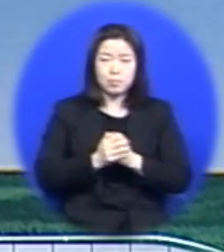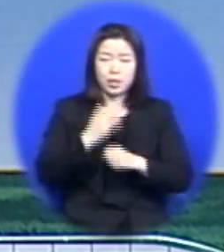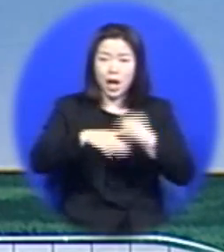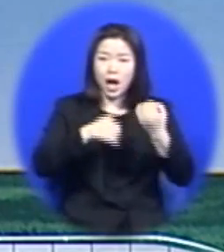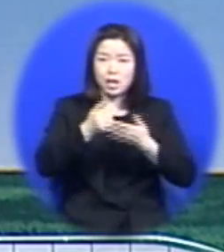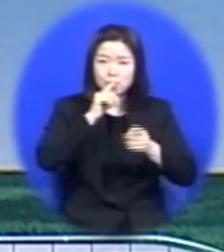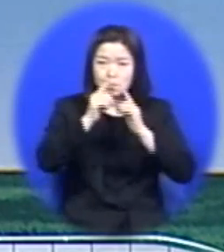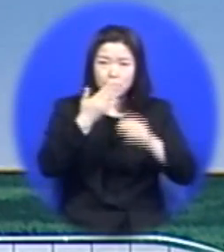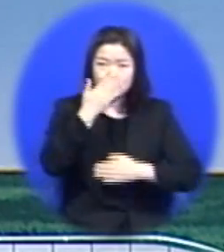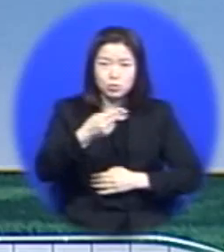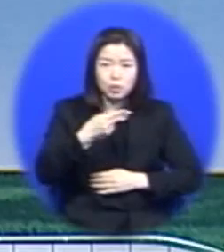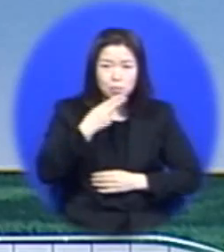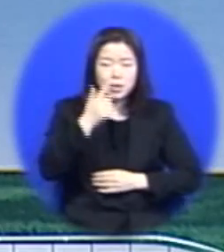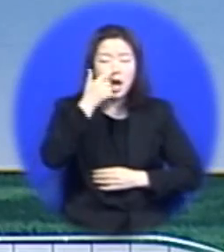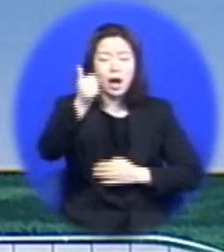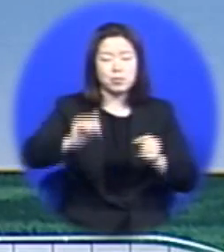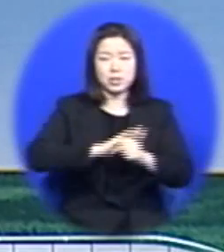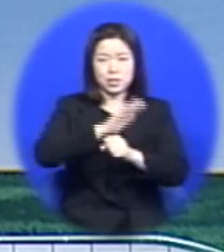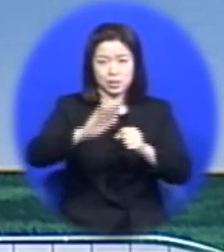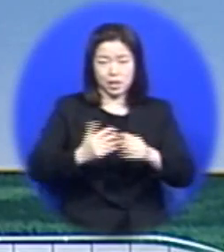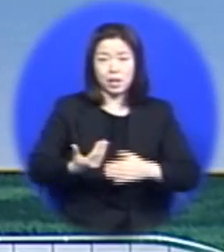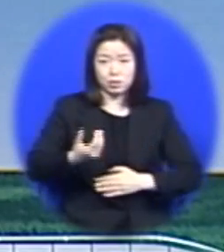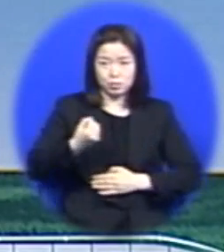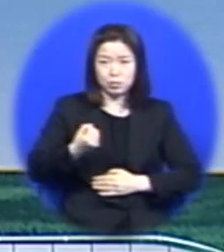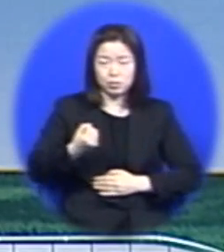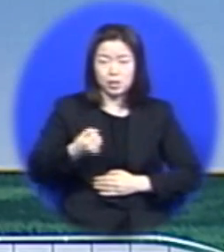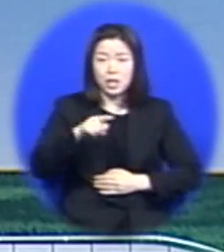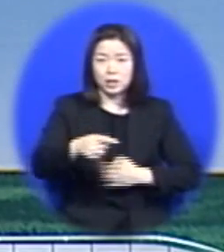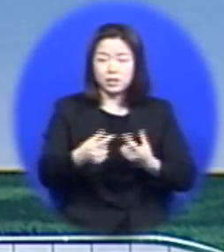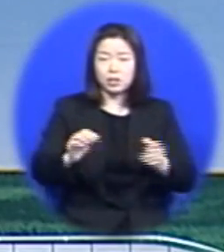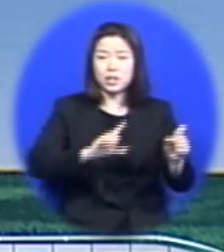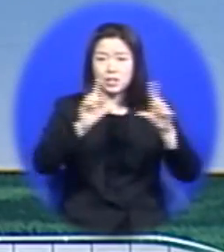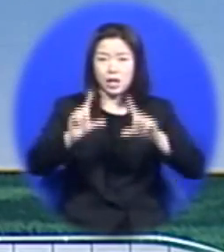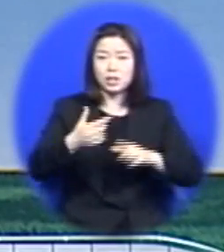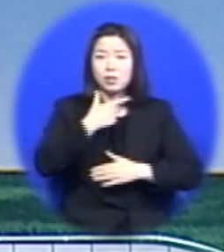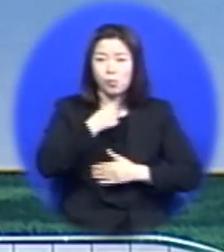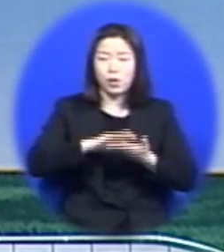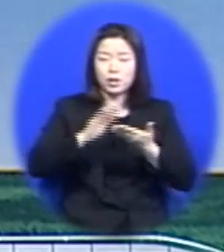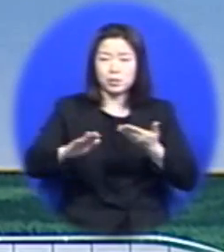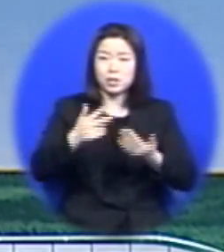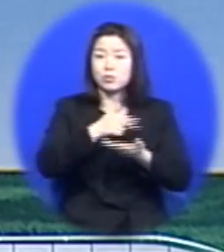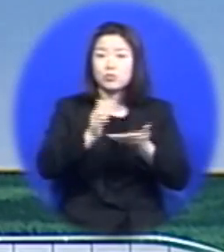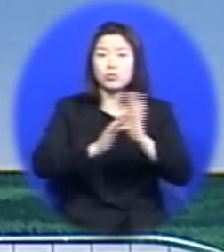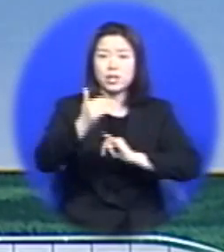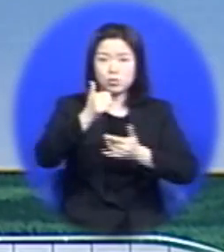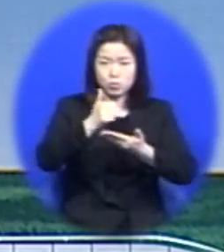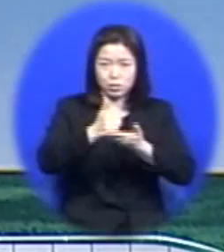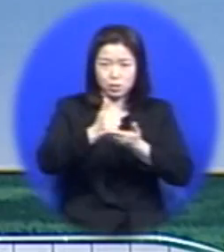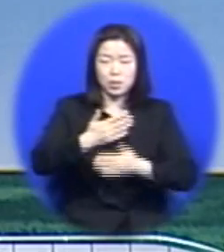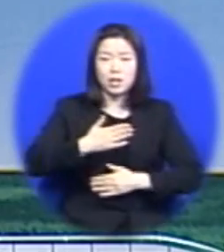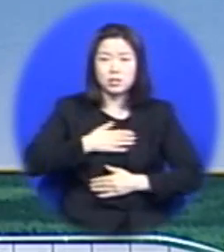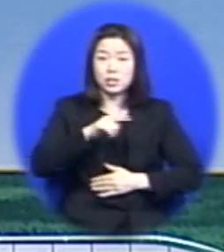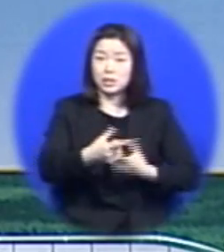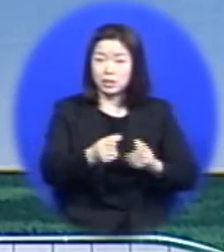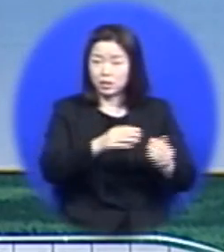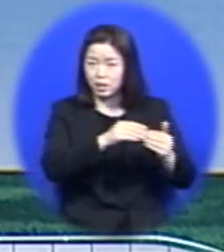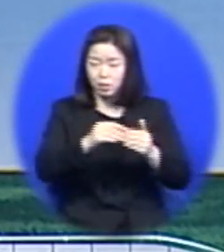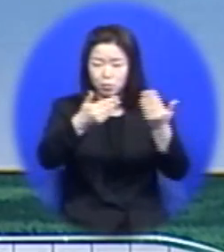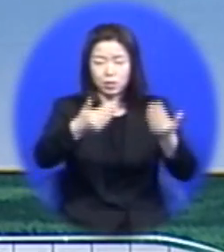말할 수 없는 아버지의 사랑으로 그렇게 제가 살기를 원합니다. 주 예수님, 저를 그렇게 인도해